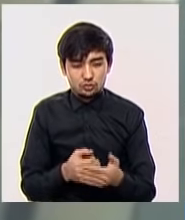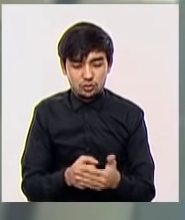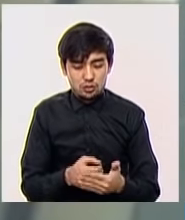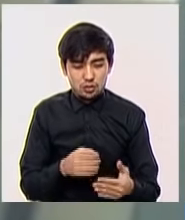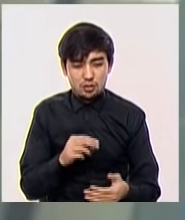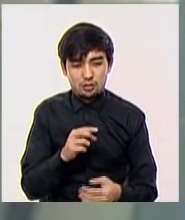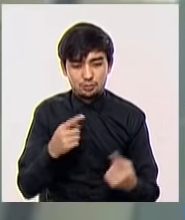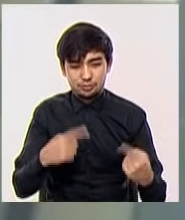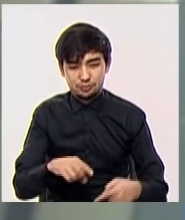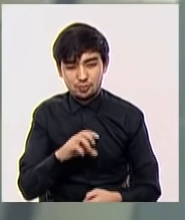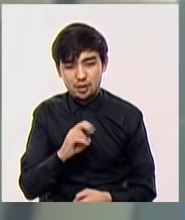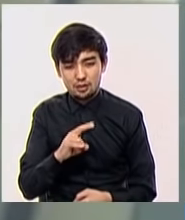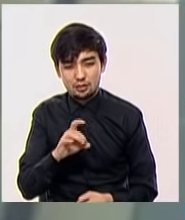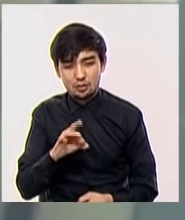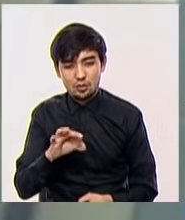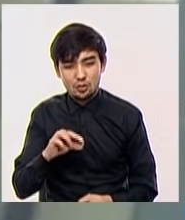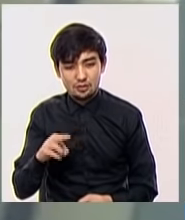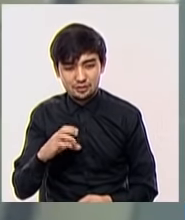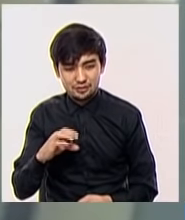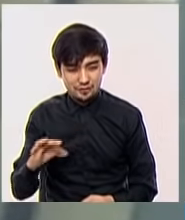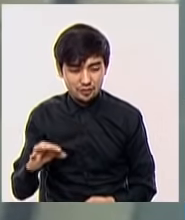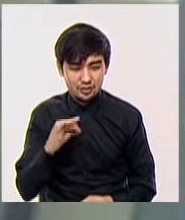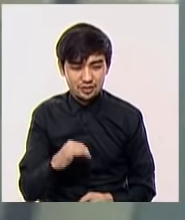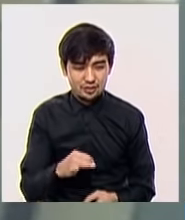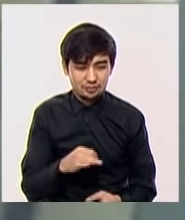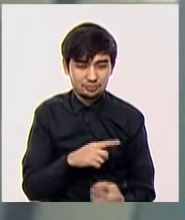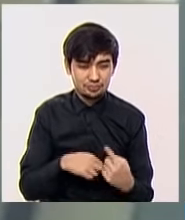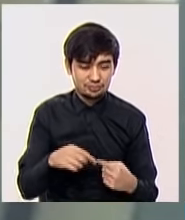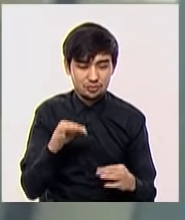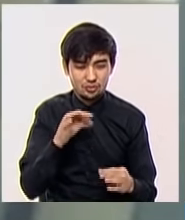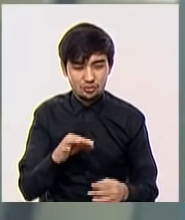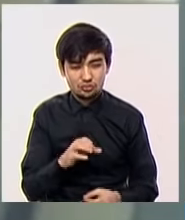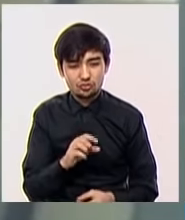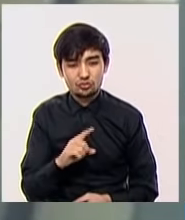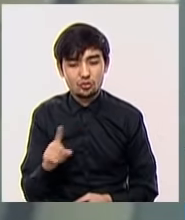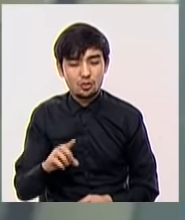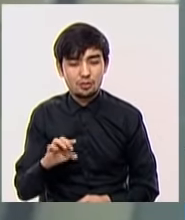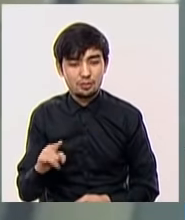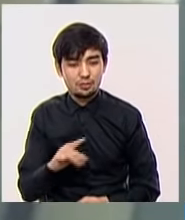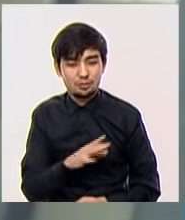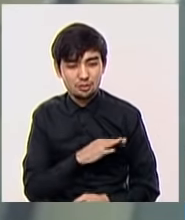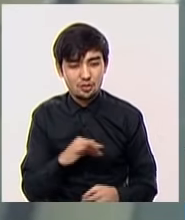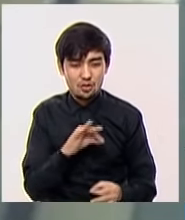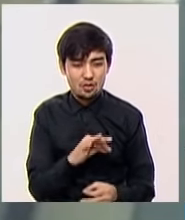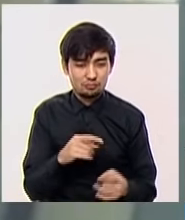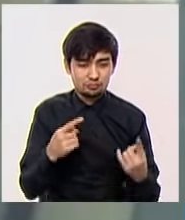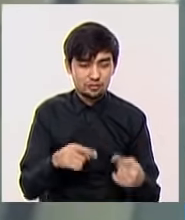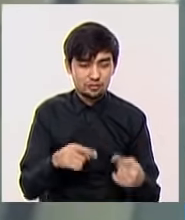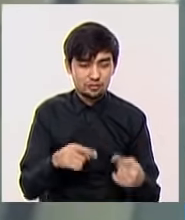устанавливается во первых требовани отсутствие исполнительного производства для того чтобы было внесудебное банкротства но пока ждите у вас основная часть а